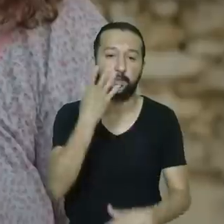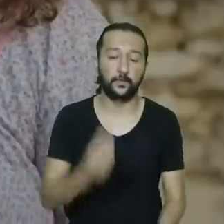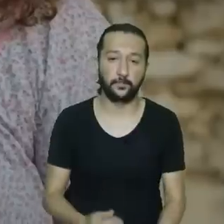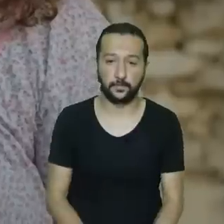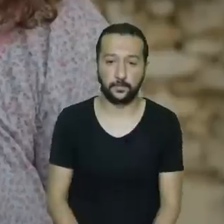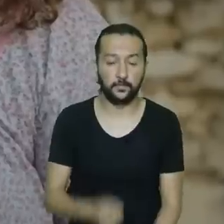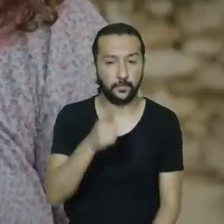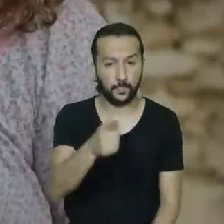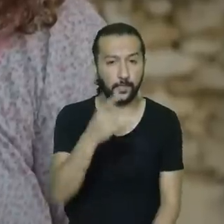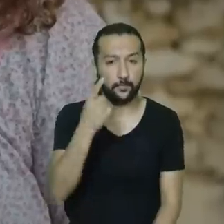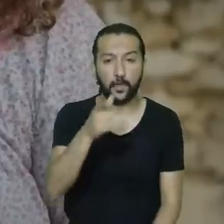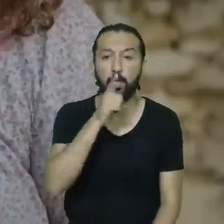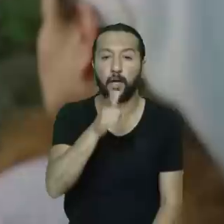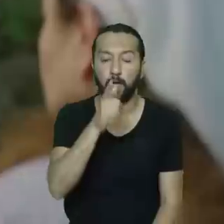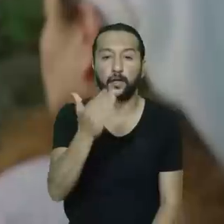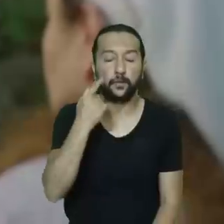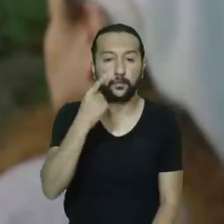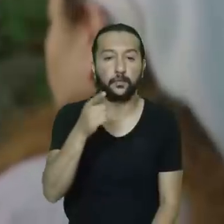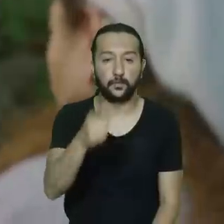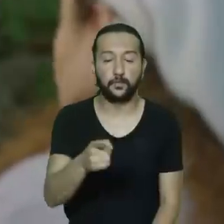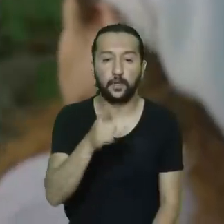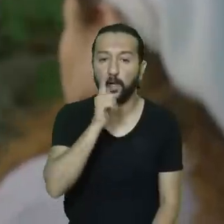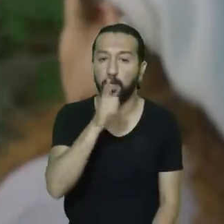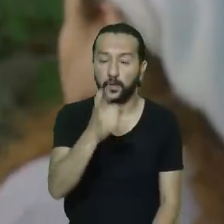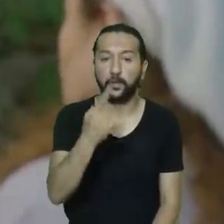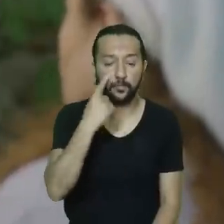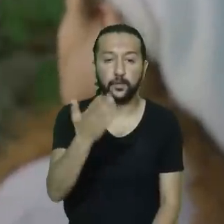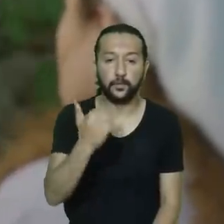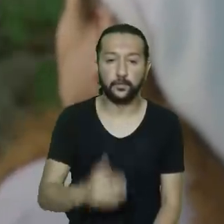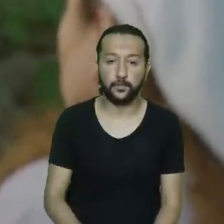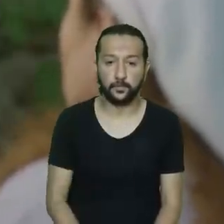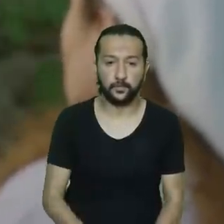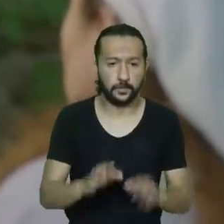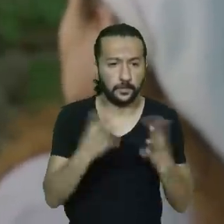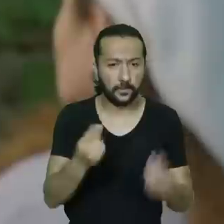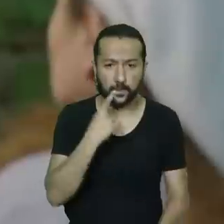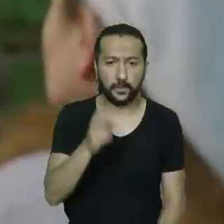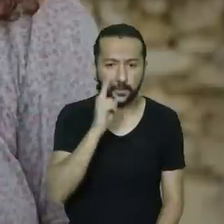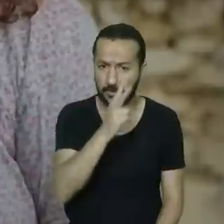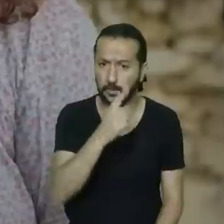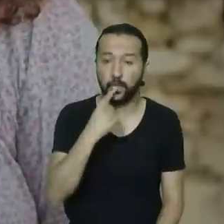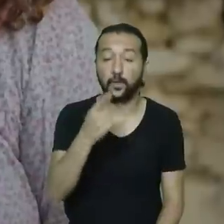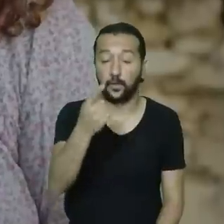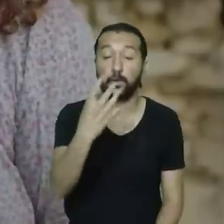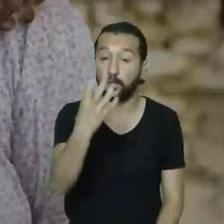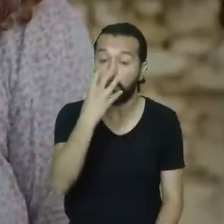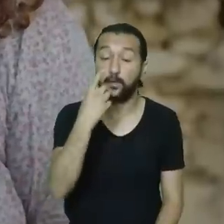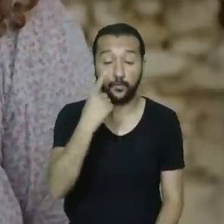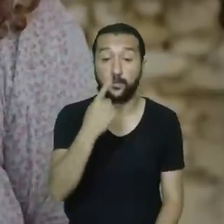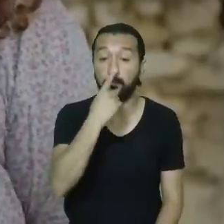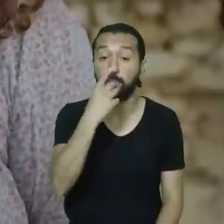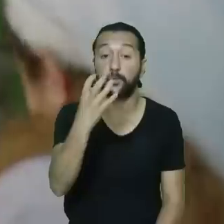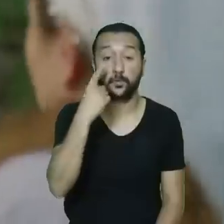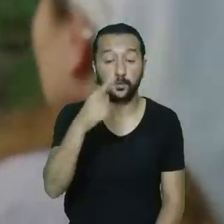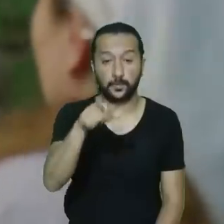etmişiz. Bir hohte bakayım sen. Bir hohte bir yo. Ne diyorsun Minge sen? Ne hohu? Sen öyle burnuma doğru bir